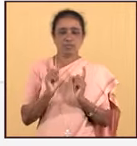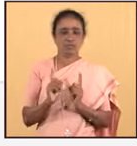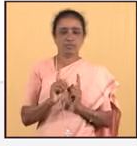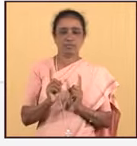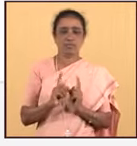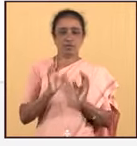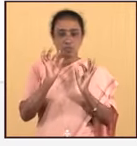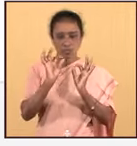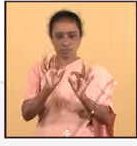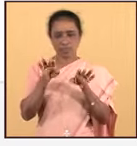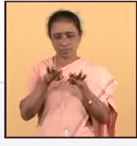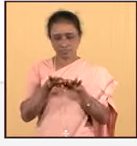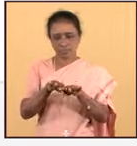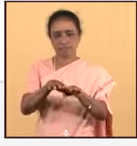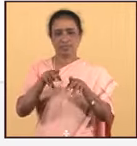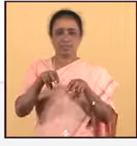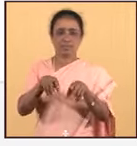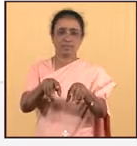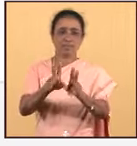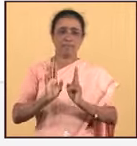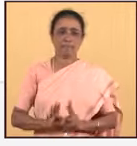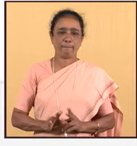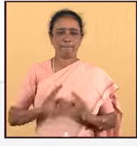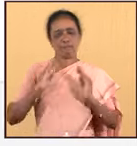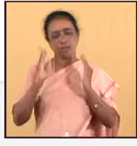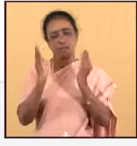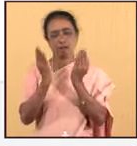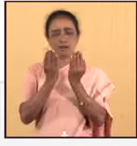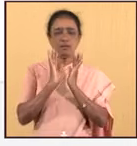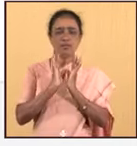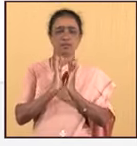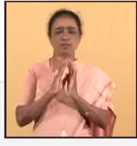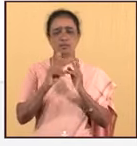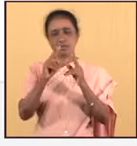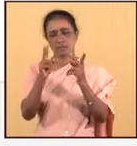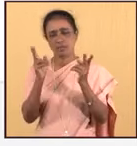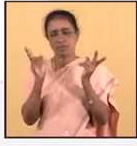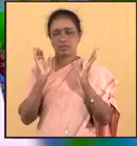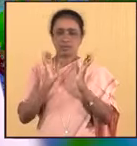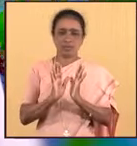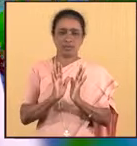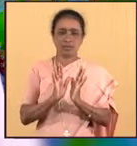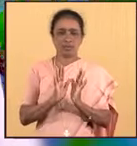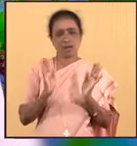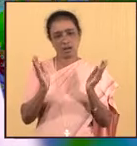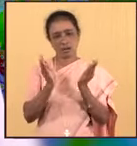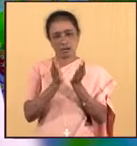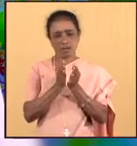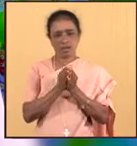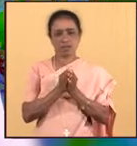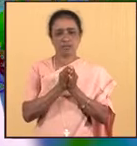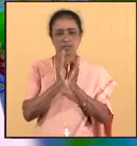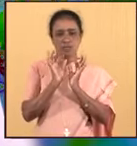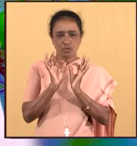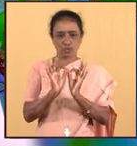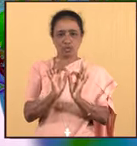அதிகாரப்பூர்வமாக ஊக்குவிக்காமல் ஒவ்வொரு சமயத்தையும் சமமாக நடத்தல், அதாவது எல்லா மதத்தையும். ஏன்னா சமய சார்பற்ற நாடுன்னு சொல்லிட்டோம்.